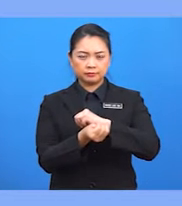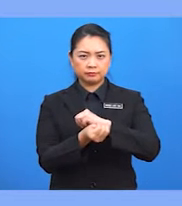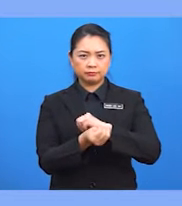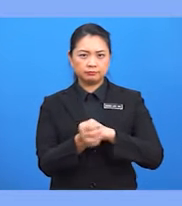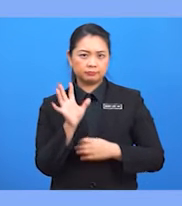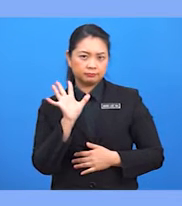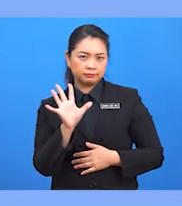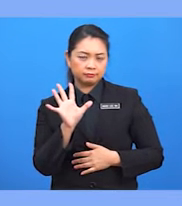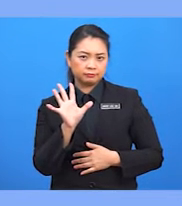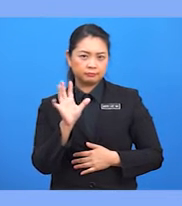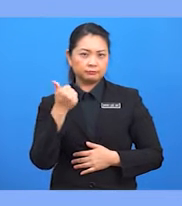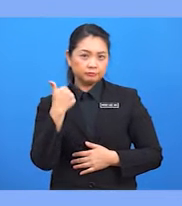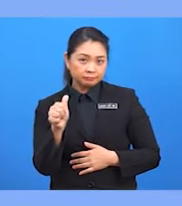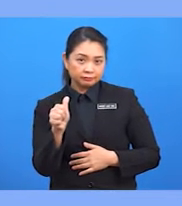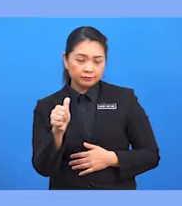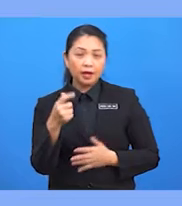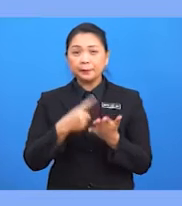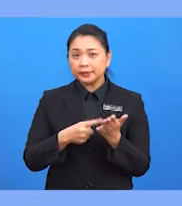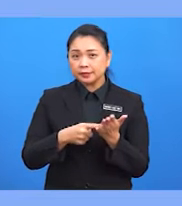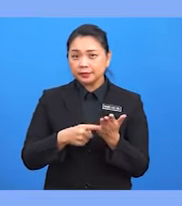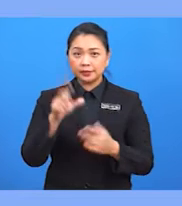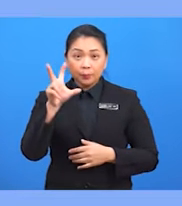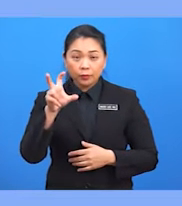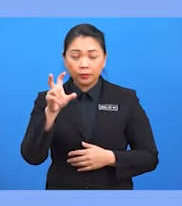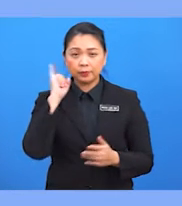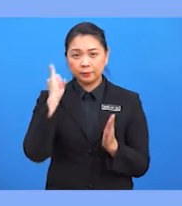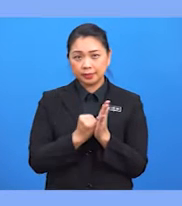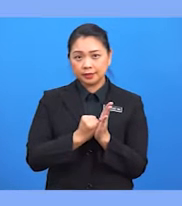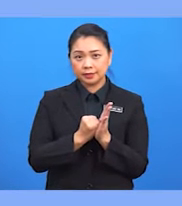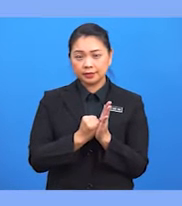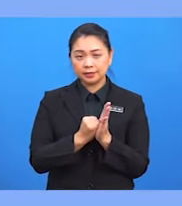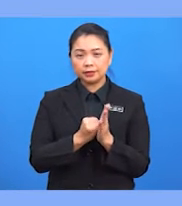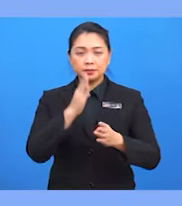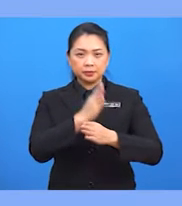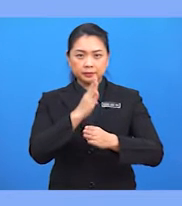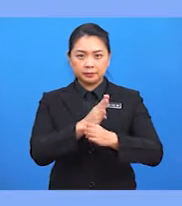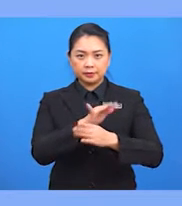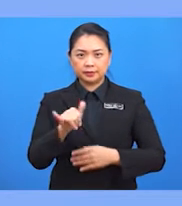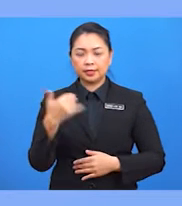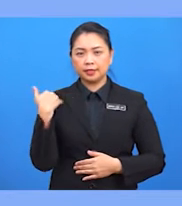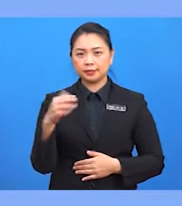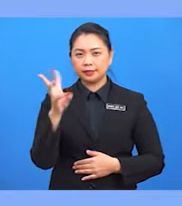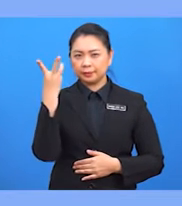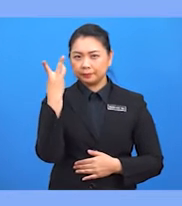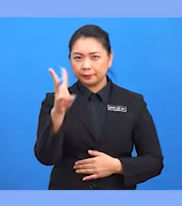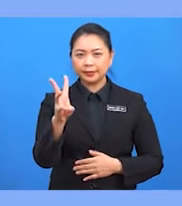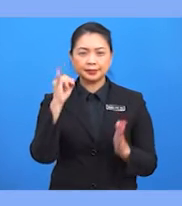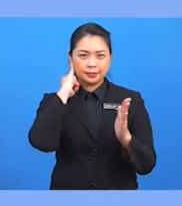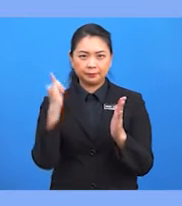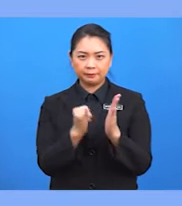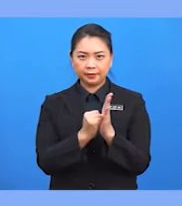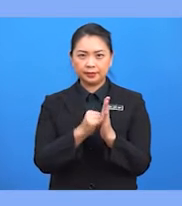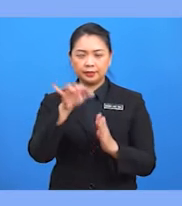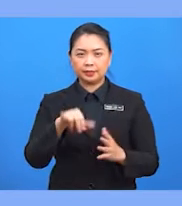5 imej? 10 imej? Apa? 30 imej? Sebenarnya, terdapat 16 imej yang